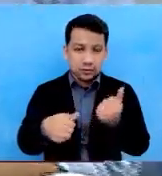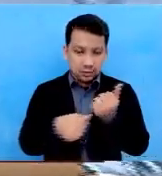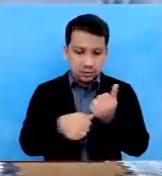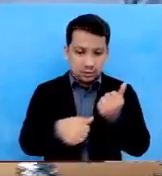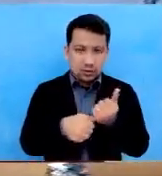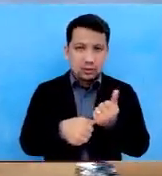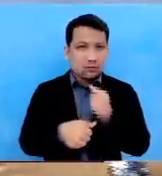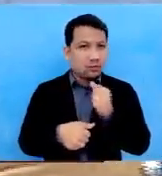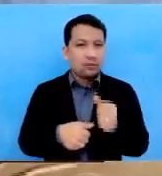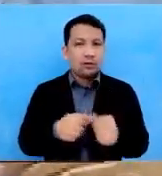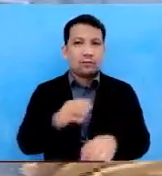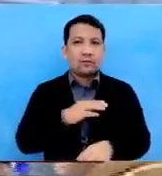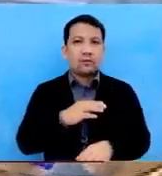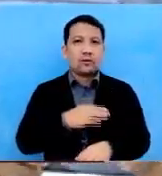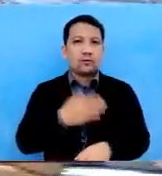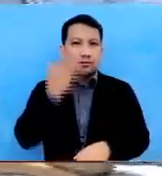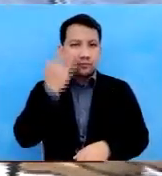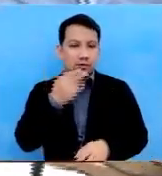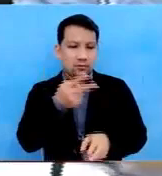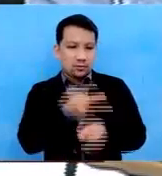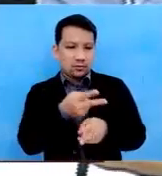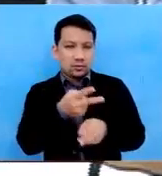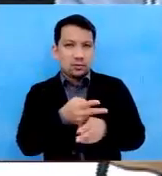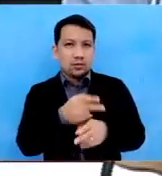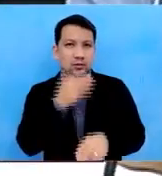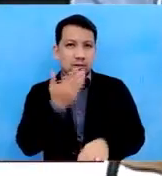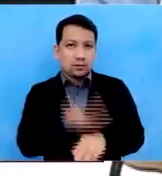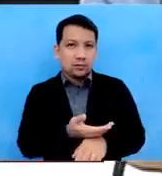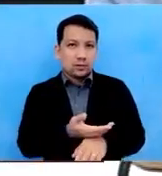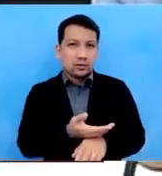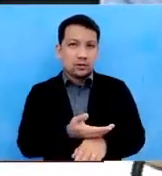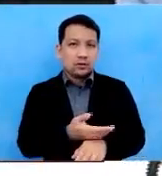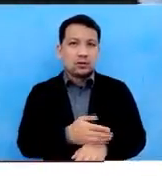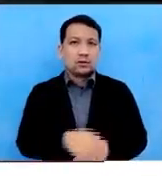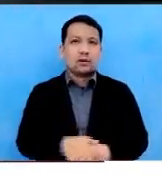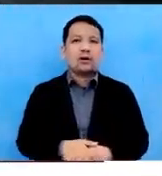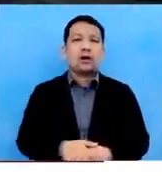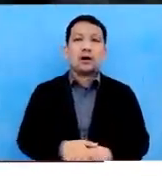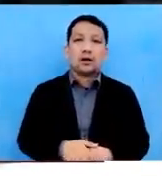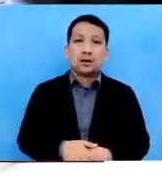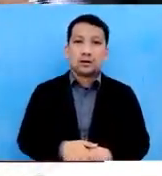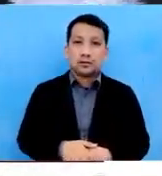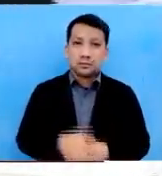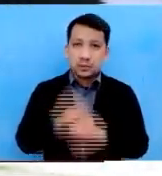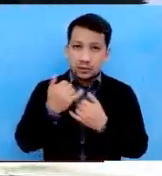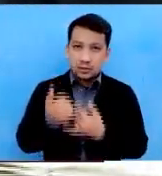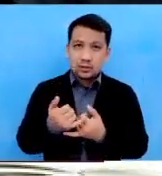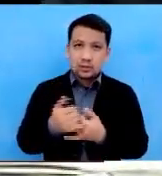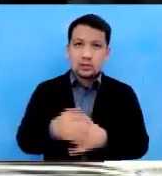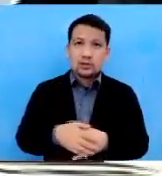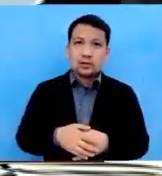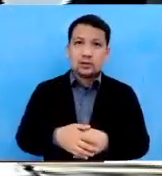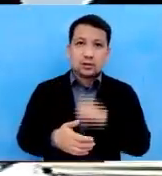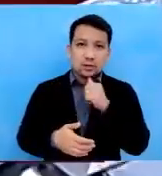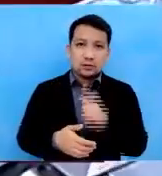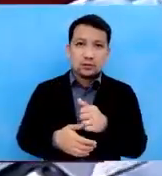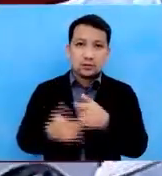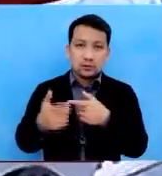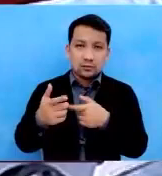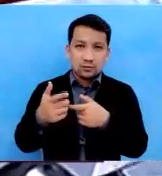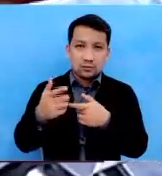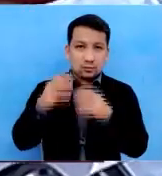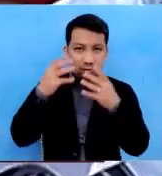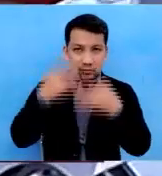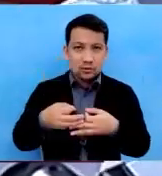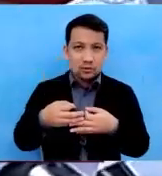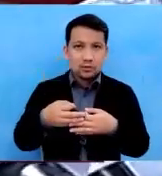raw na may pulis na nakabantay sa bahay ng mga anak ni Lapid. Hanggang sa ngayon ay kami po ay hindi pa nakakagawa ng desisyon kung kanino kami